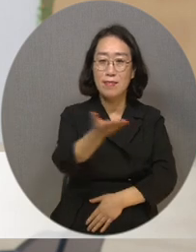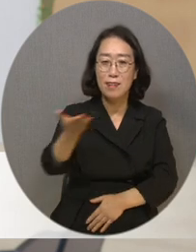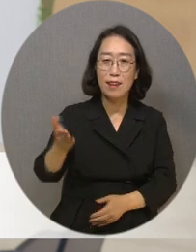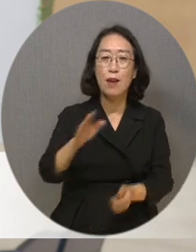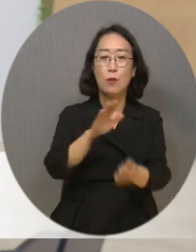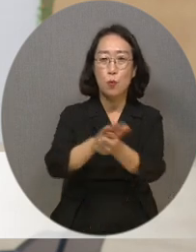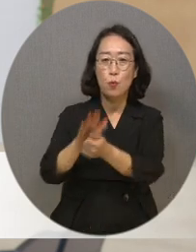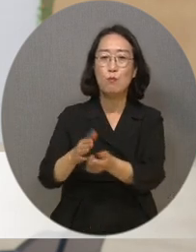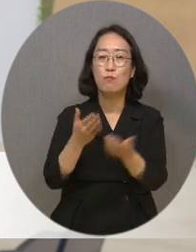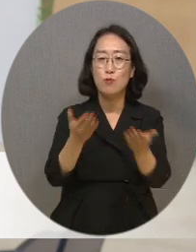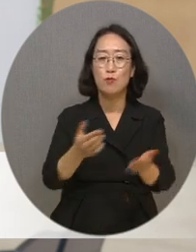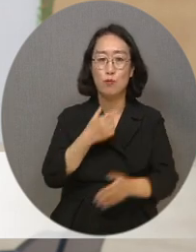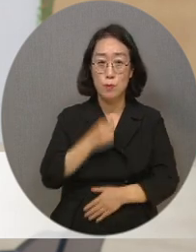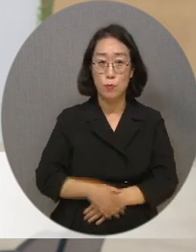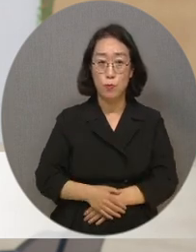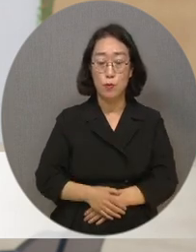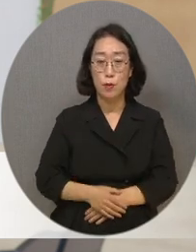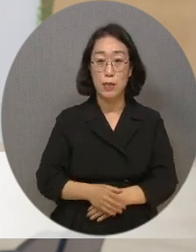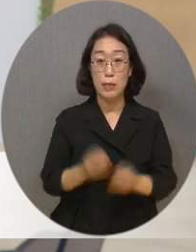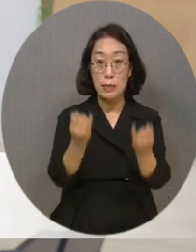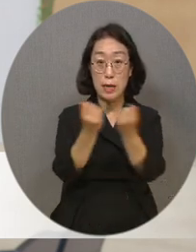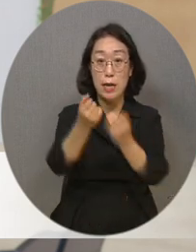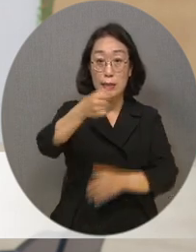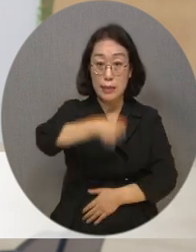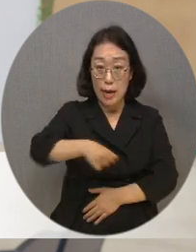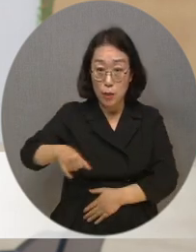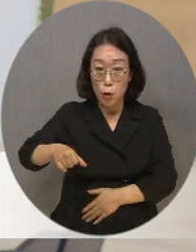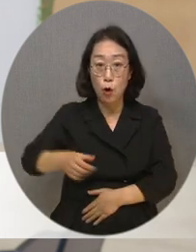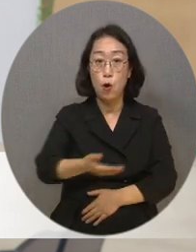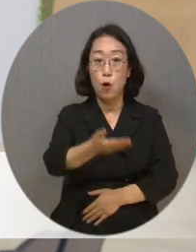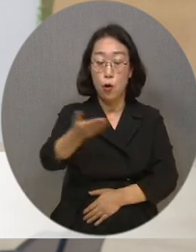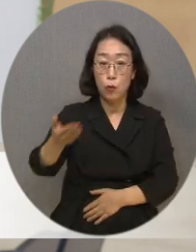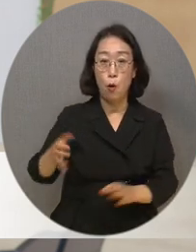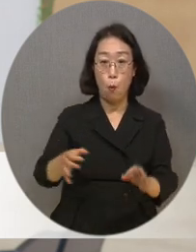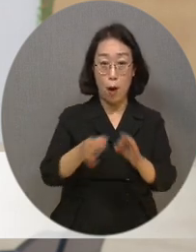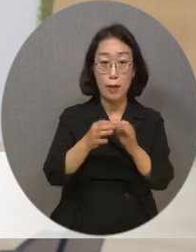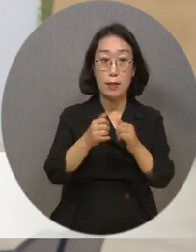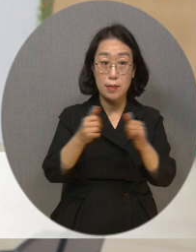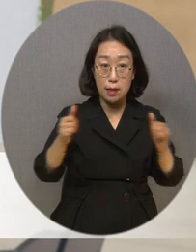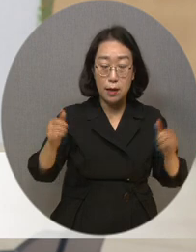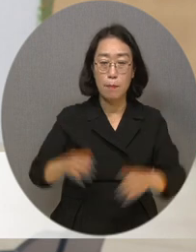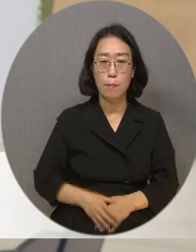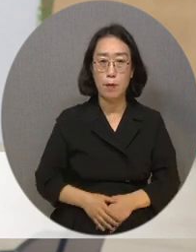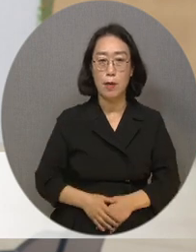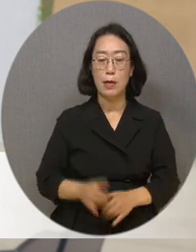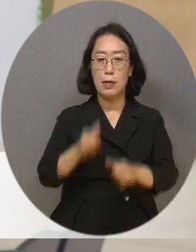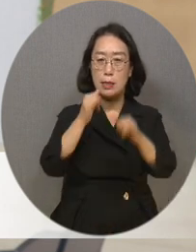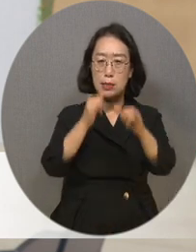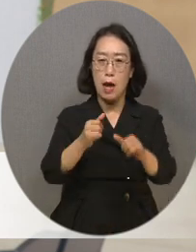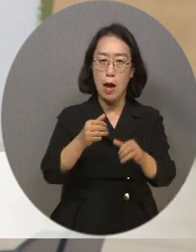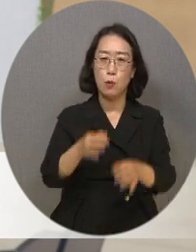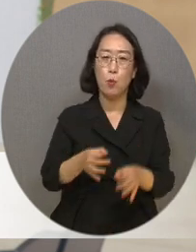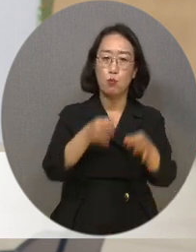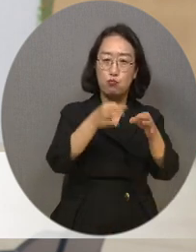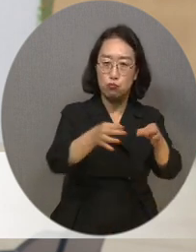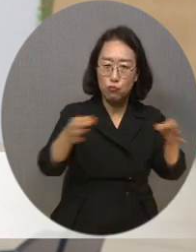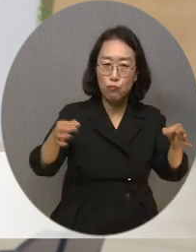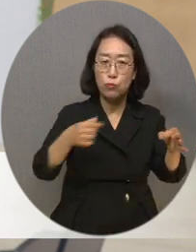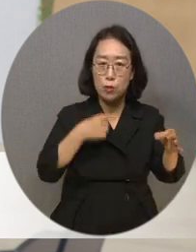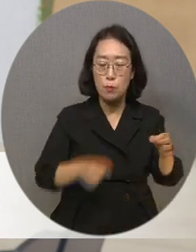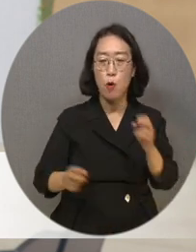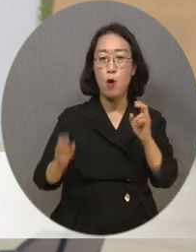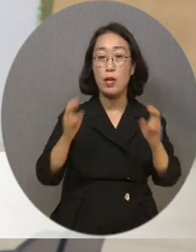좀 도움을 드리고 이분들의 그런 자녀분들이라든지 또는 관계자분들에게 좀 그런 자금이라든지 뭐 이런 걸 통해서